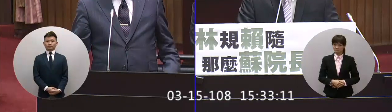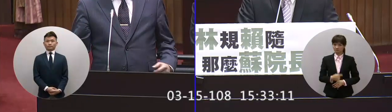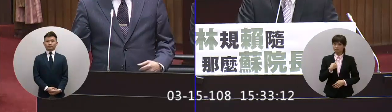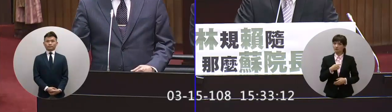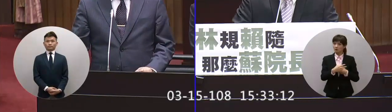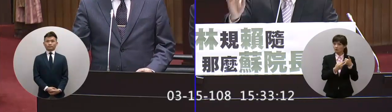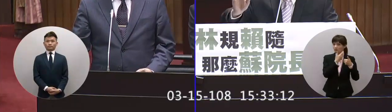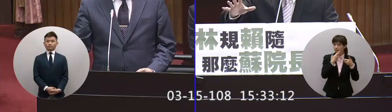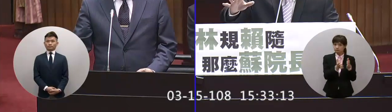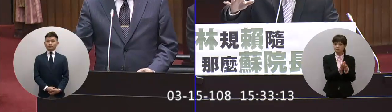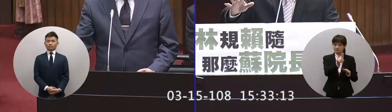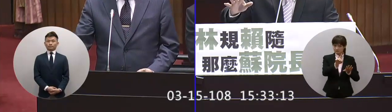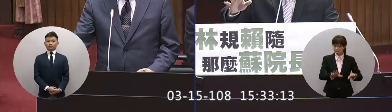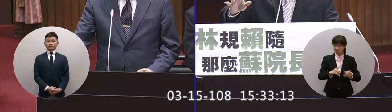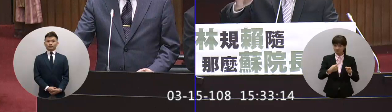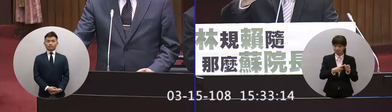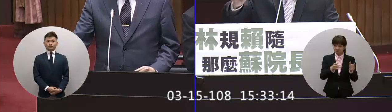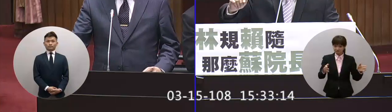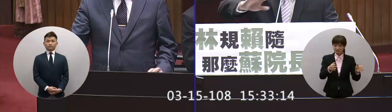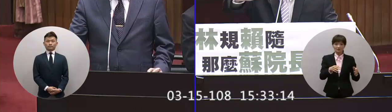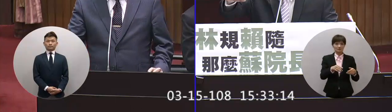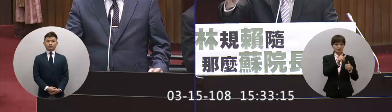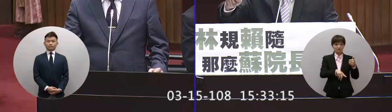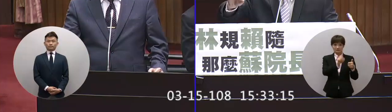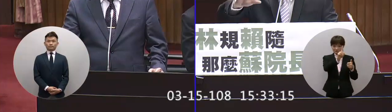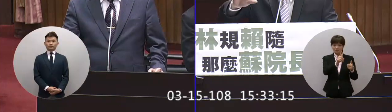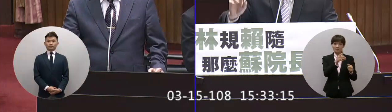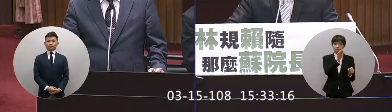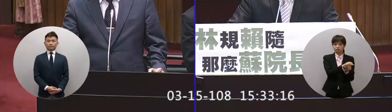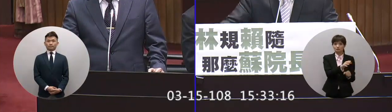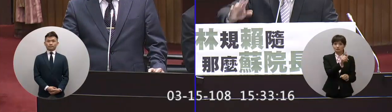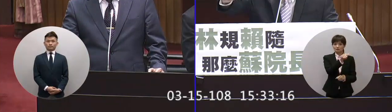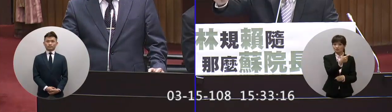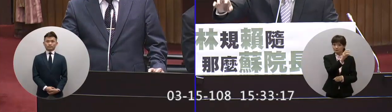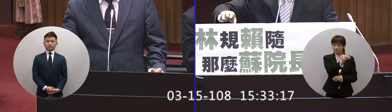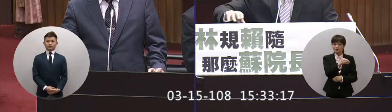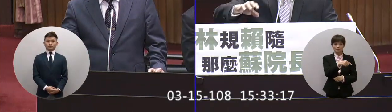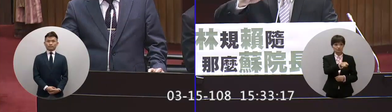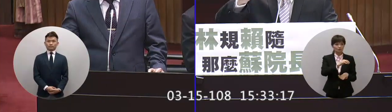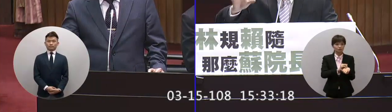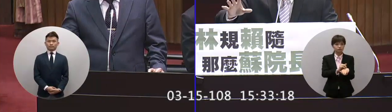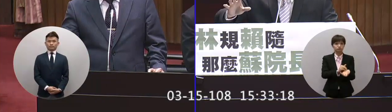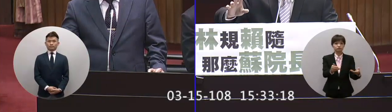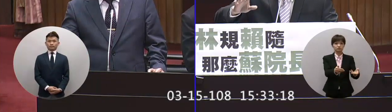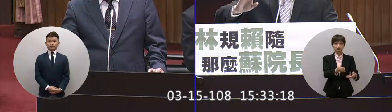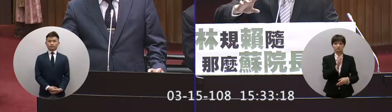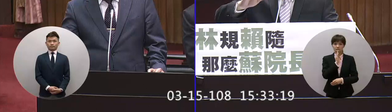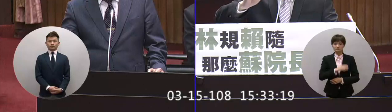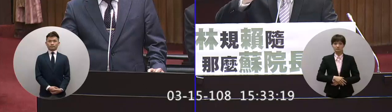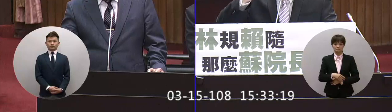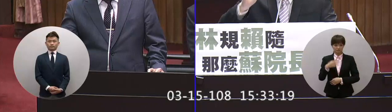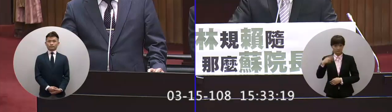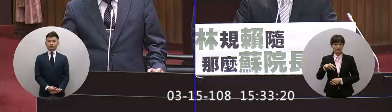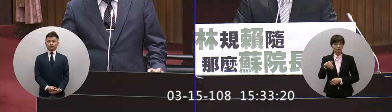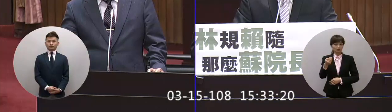你们现在一年补助个人600万，让他去申请接受治疗去门诊，那另外呢，也提